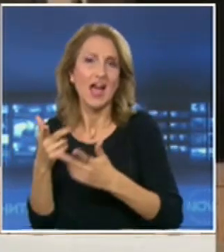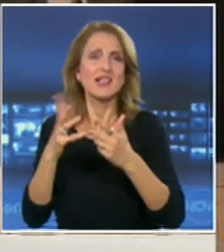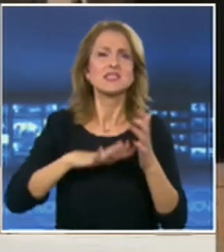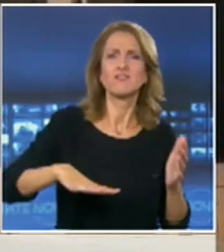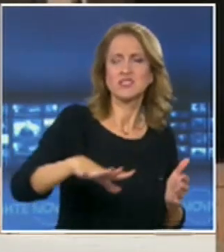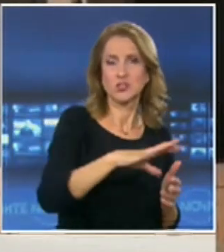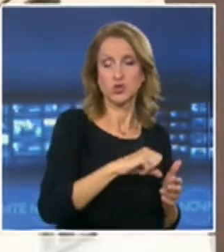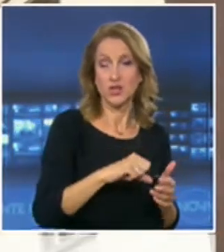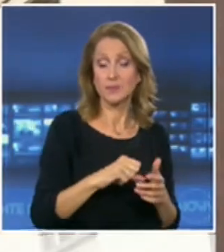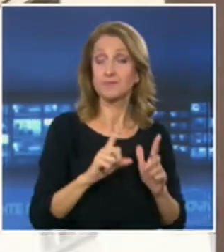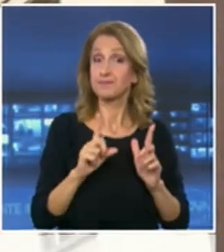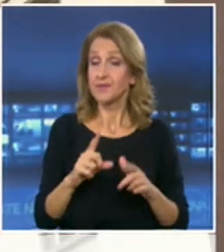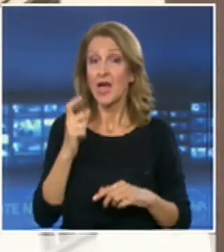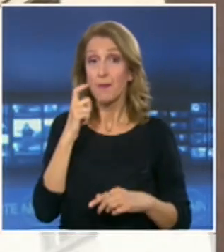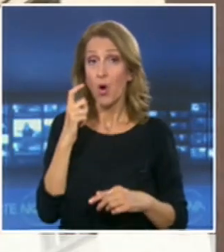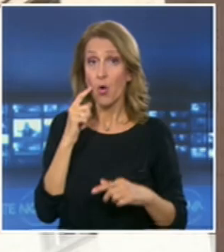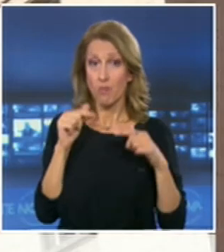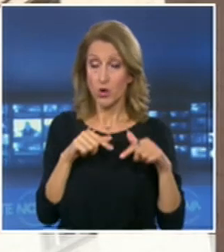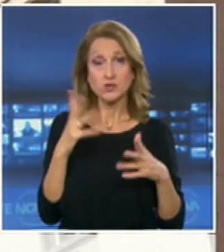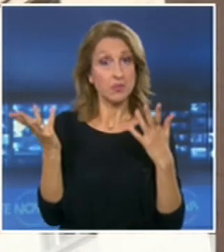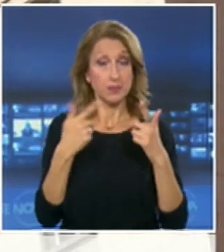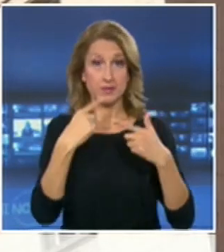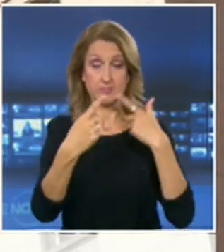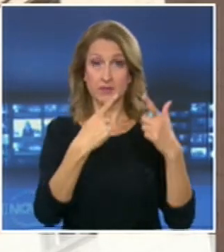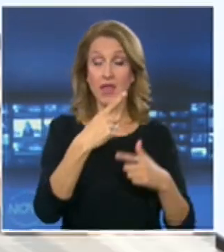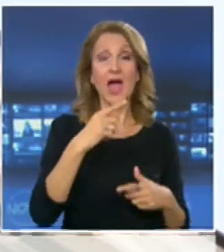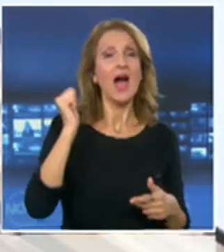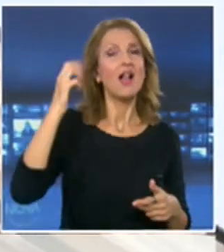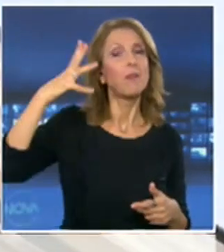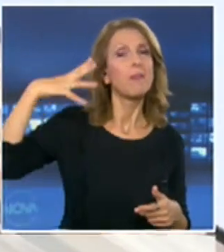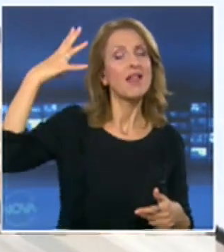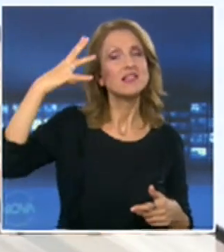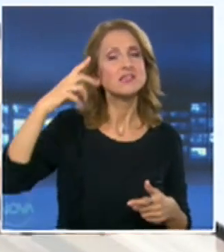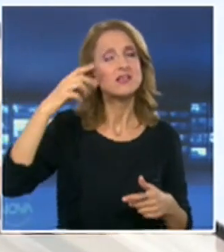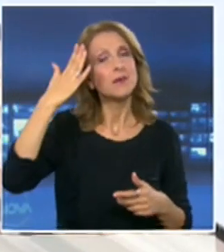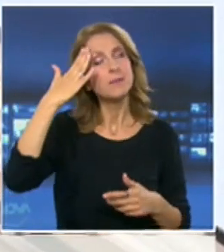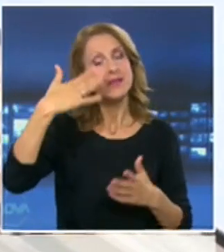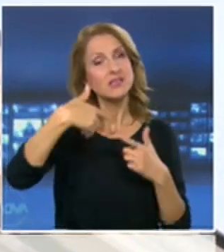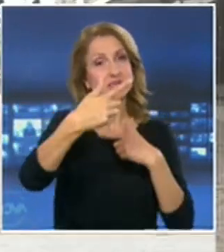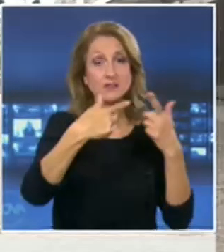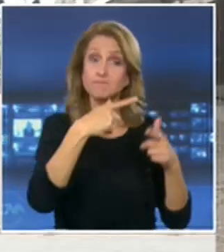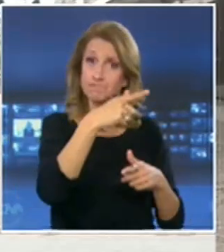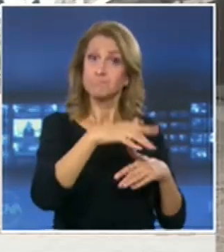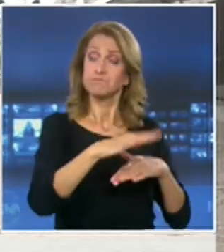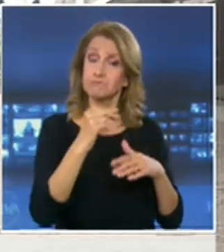министър-председателят Бойко Борисов проведе телефонен разговор с албанския си колега Еди Рама, по време на който премиерът е потвърдил подкрепата на България за присъединяването